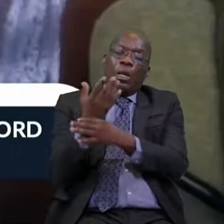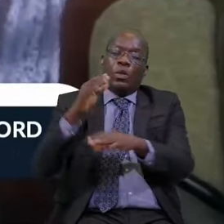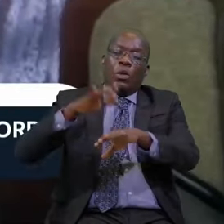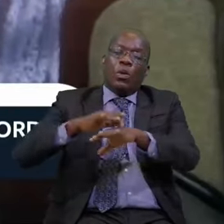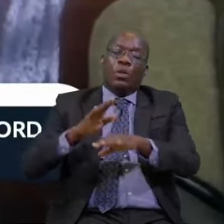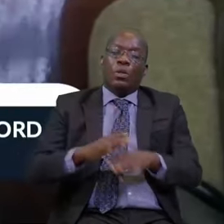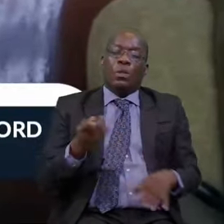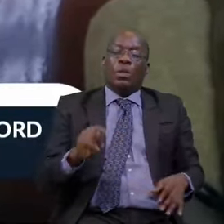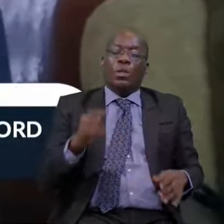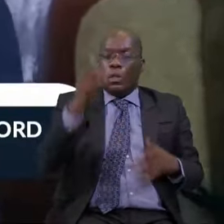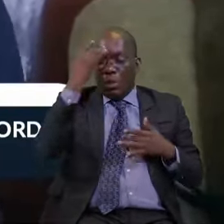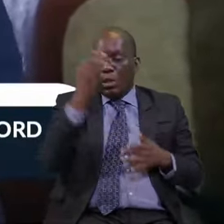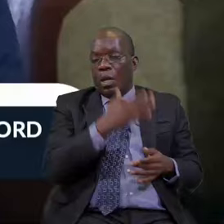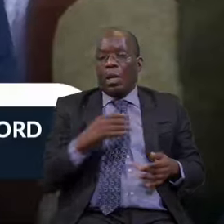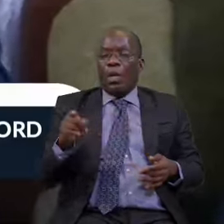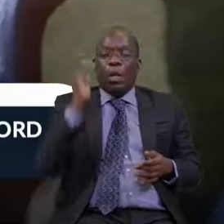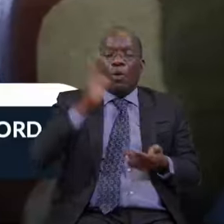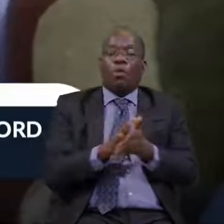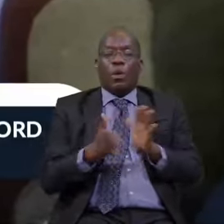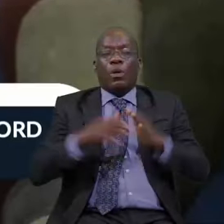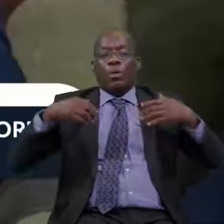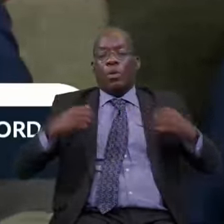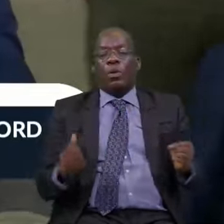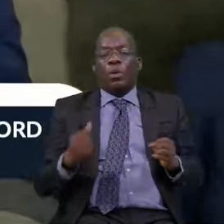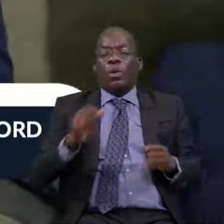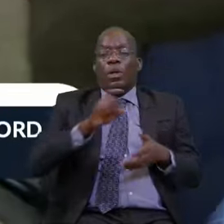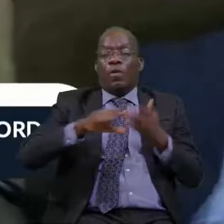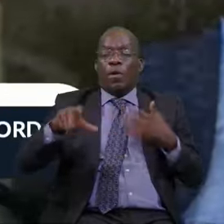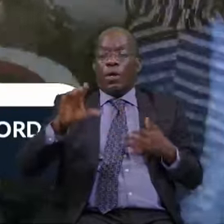les malades seront guéris. 19.